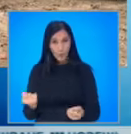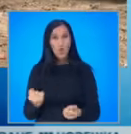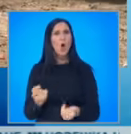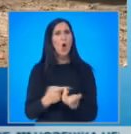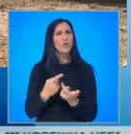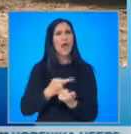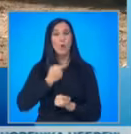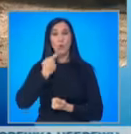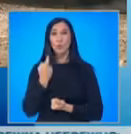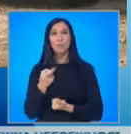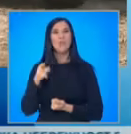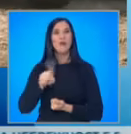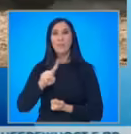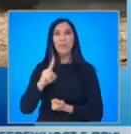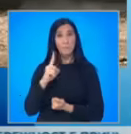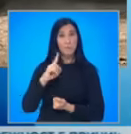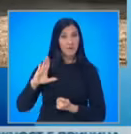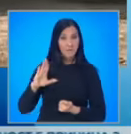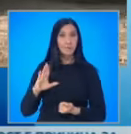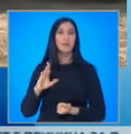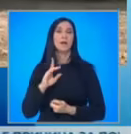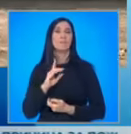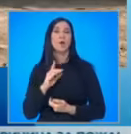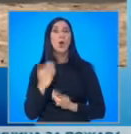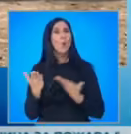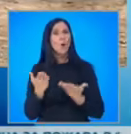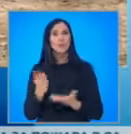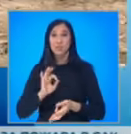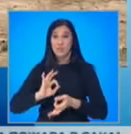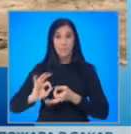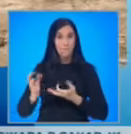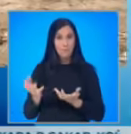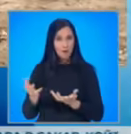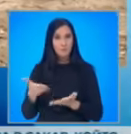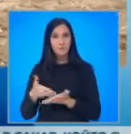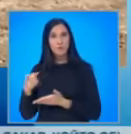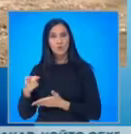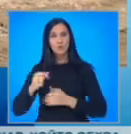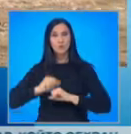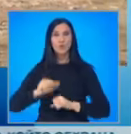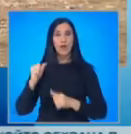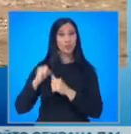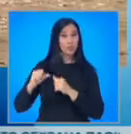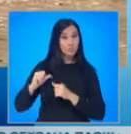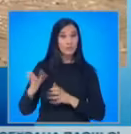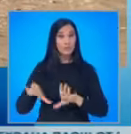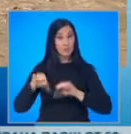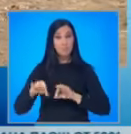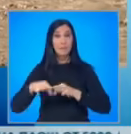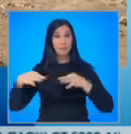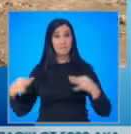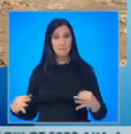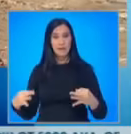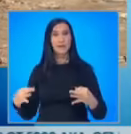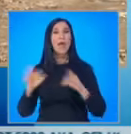от няколко години, това не е първият път, когато то се запалва. Затова и от община Дупница предприемат мерки.